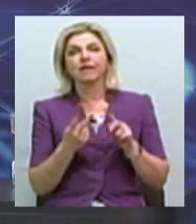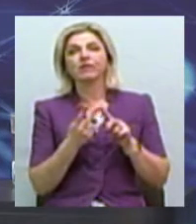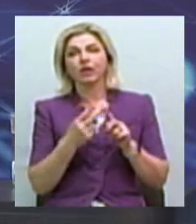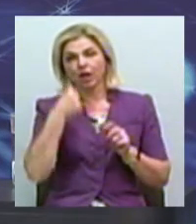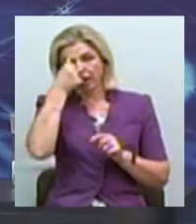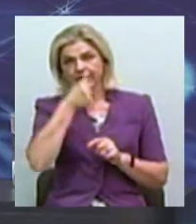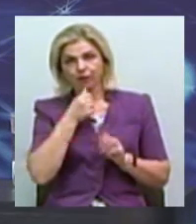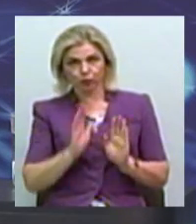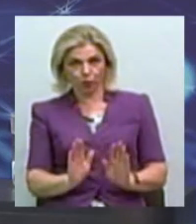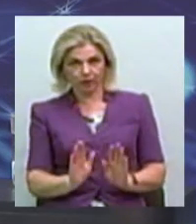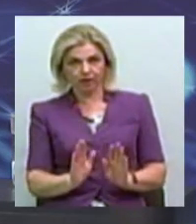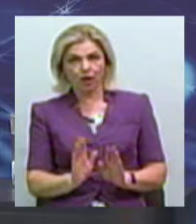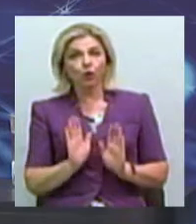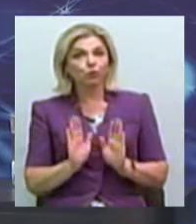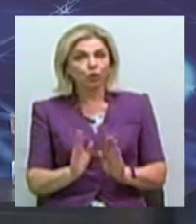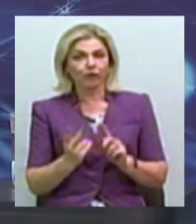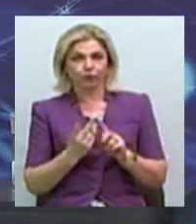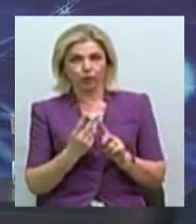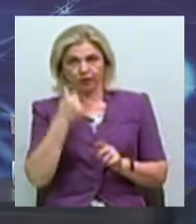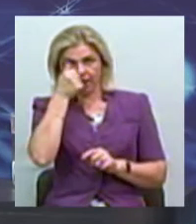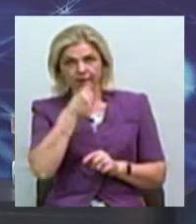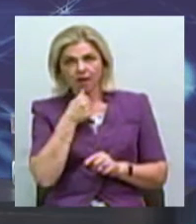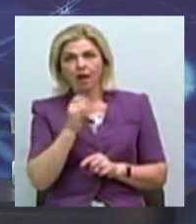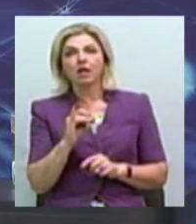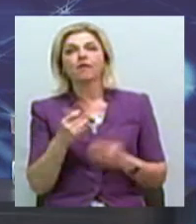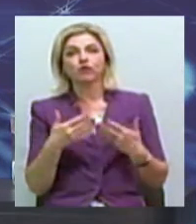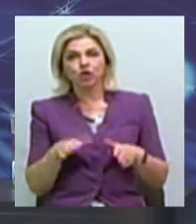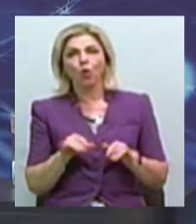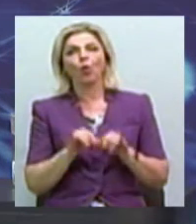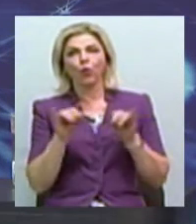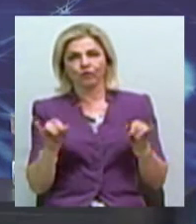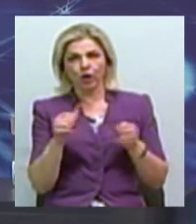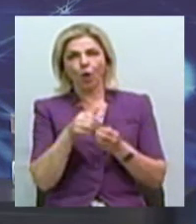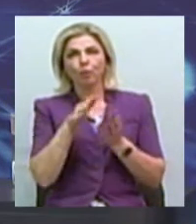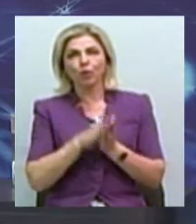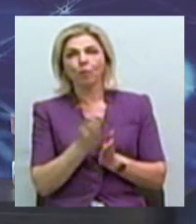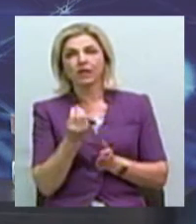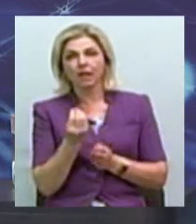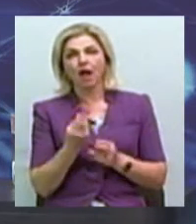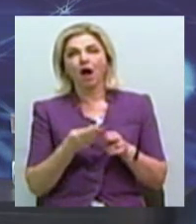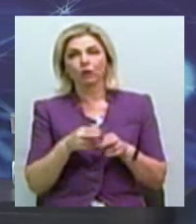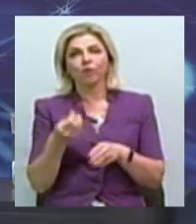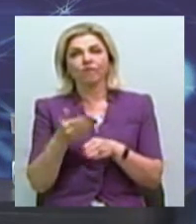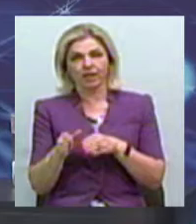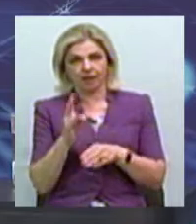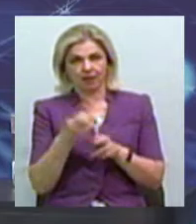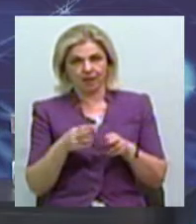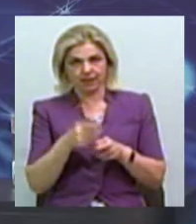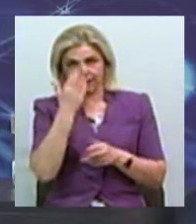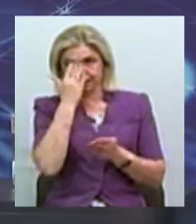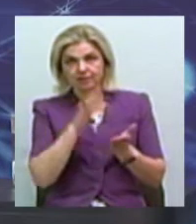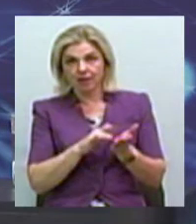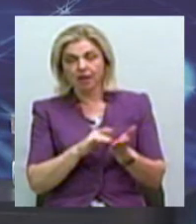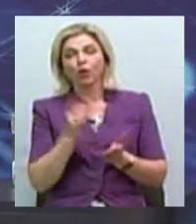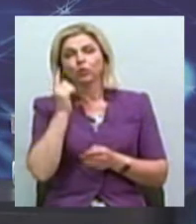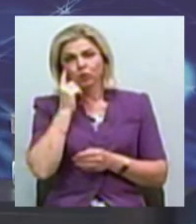тільки. Тільки другий рік. І вже збільшено обсяг коштів, які виділено на ці цілі. І я думаю, що